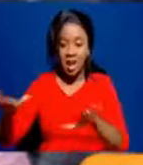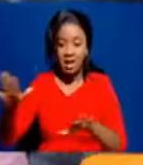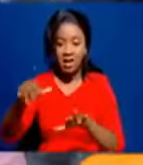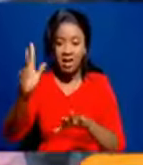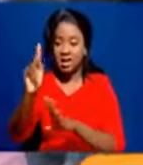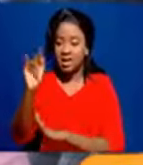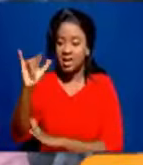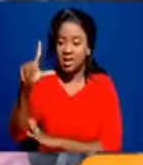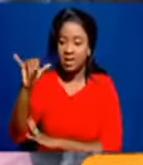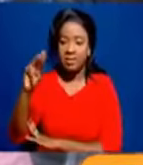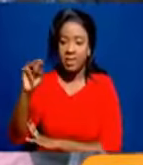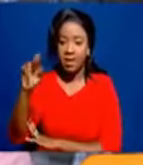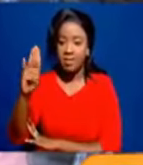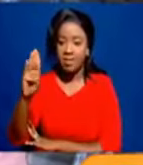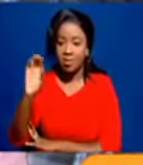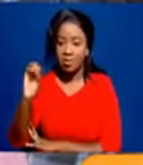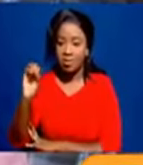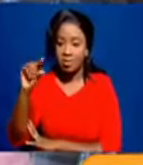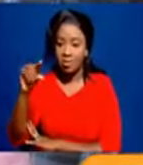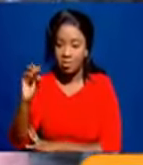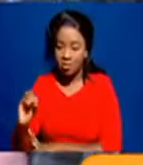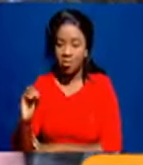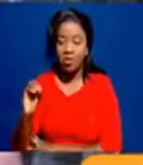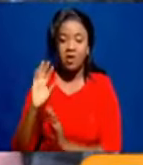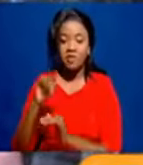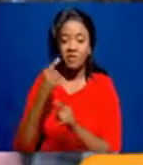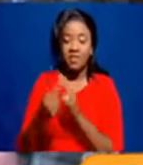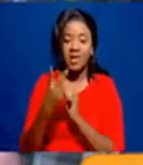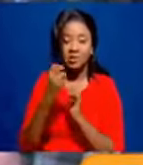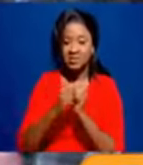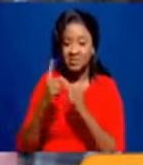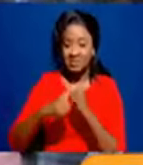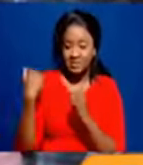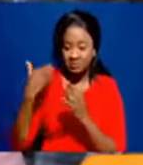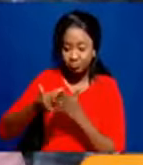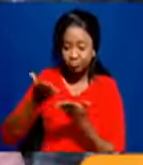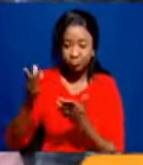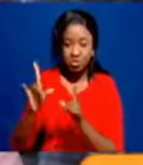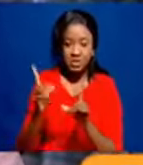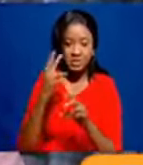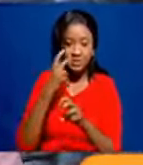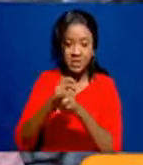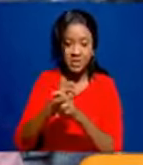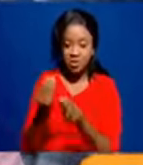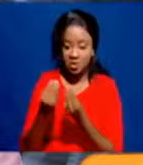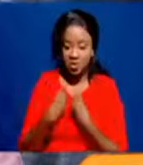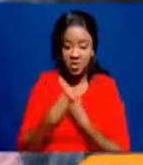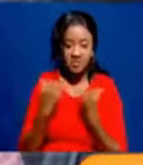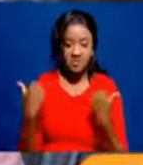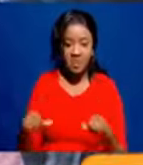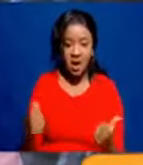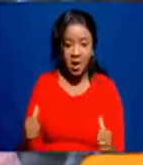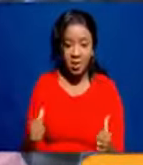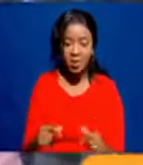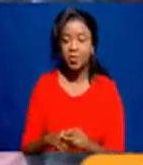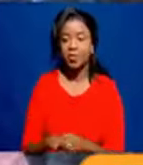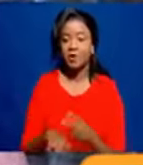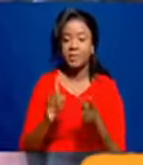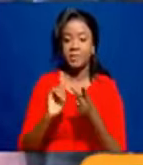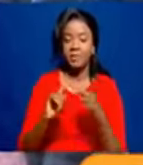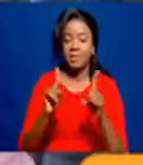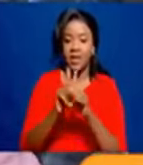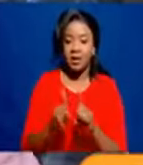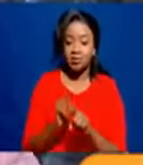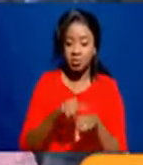tangu mwaka wa 2016 hajaitupea taito. Na pia wakati mambo ya